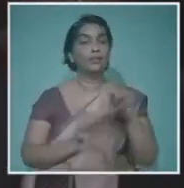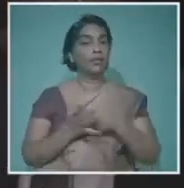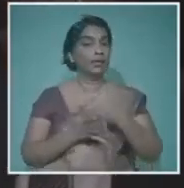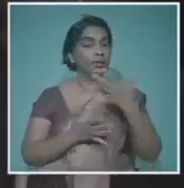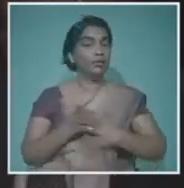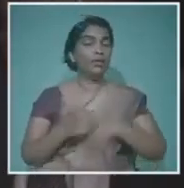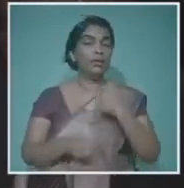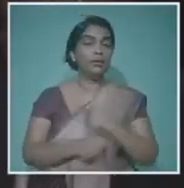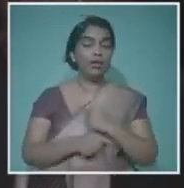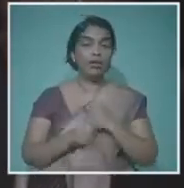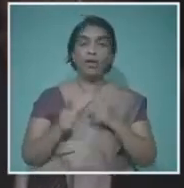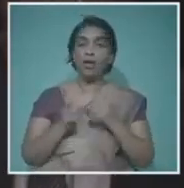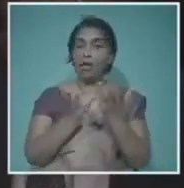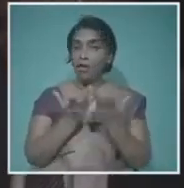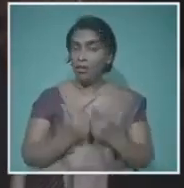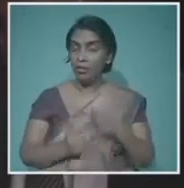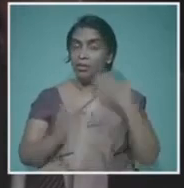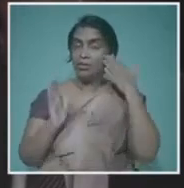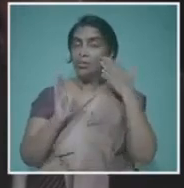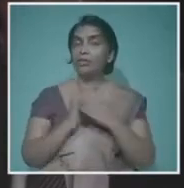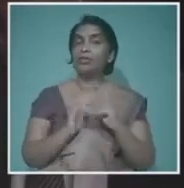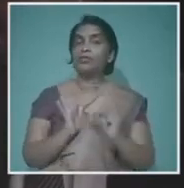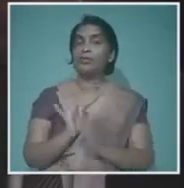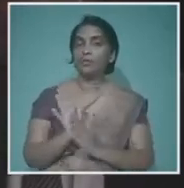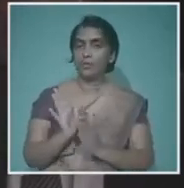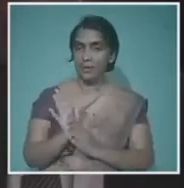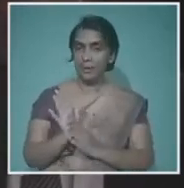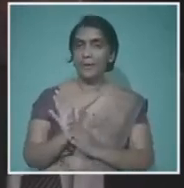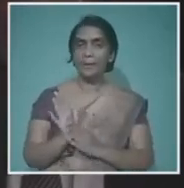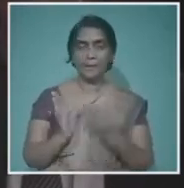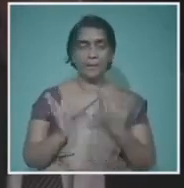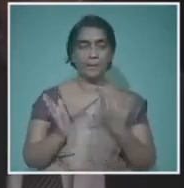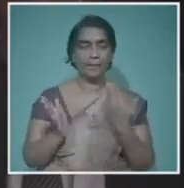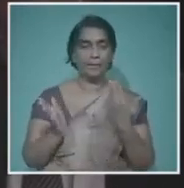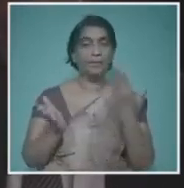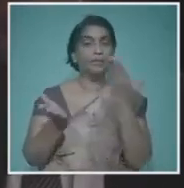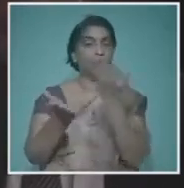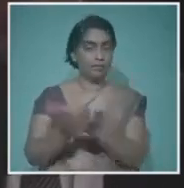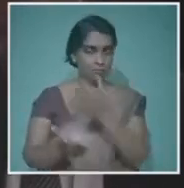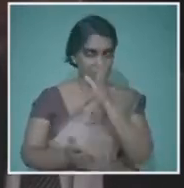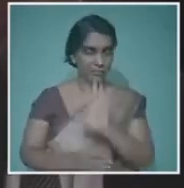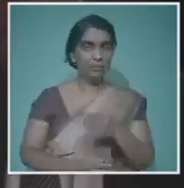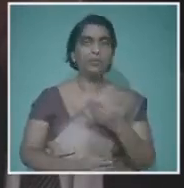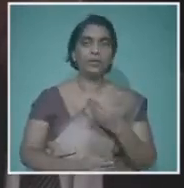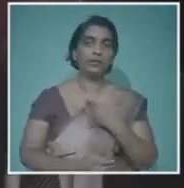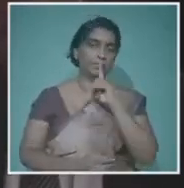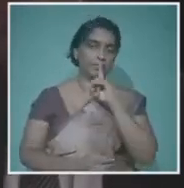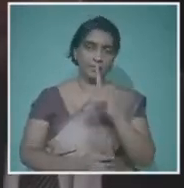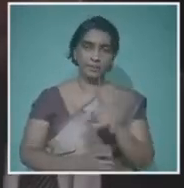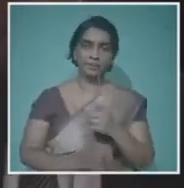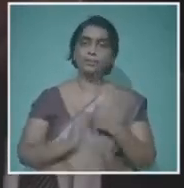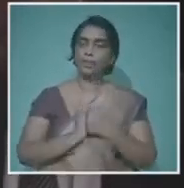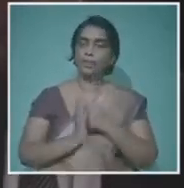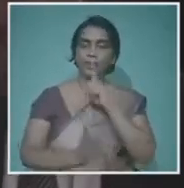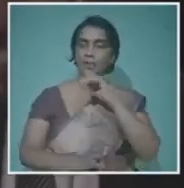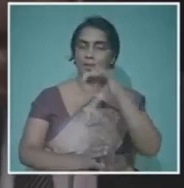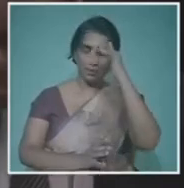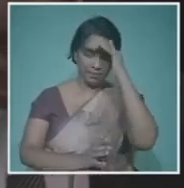රජයේ ගිණුම් පිළිබඳ කාරක සභාවට ඉදිරිපත් යොමු කළ යුතුයි යෝජනා කරමි. ගරු